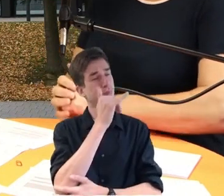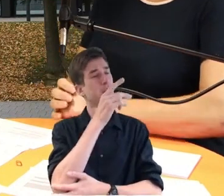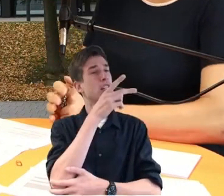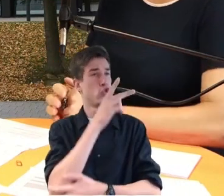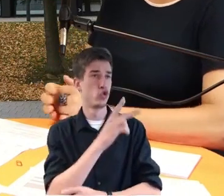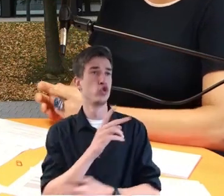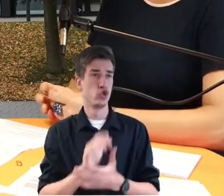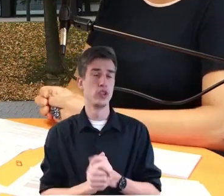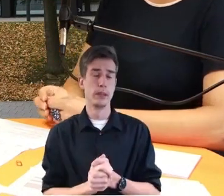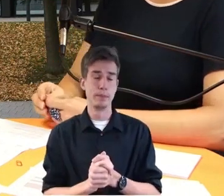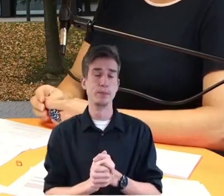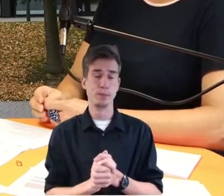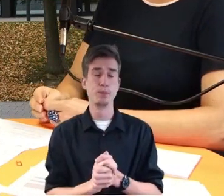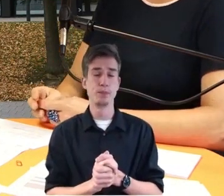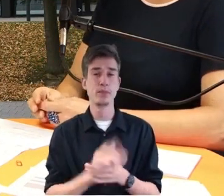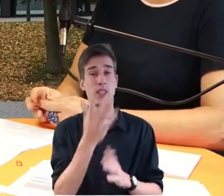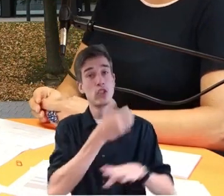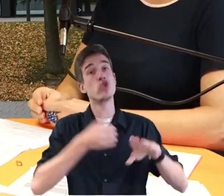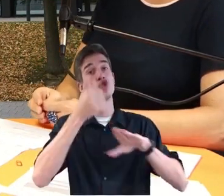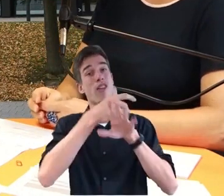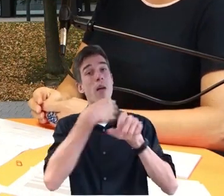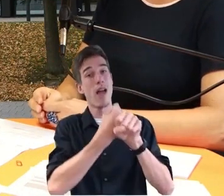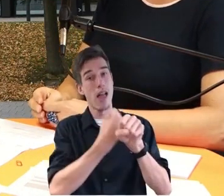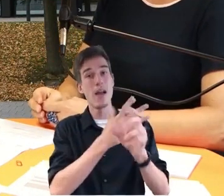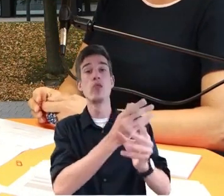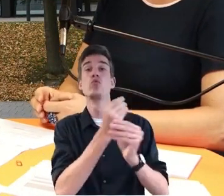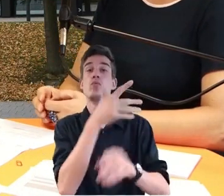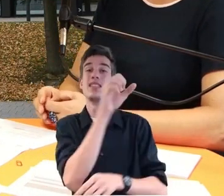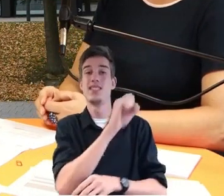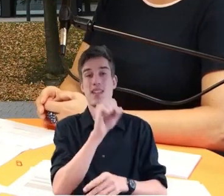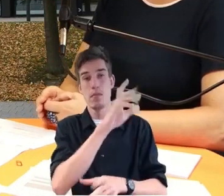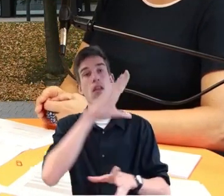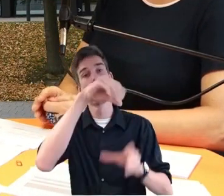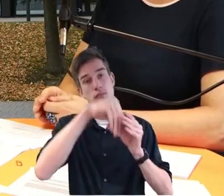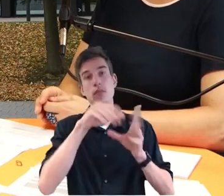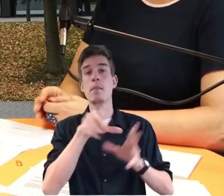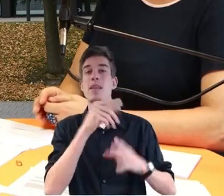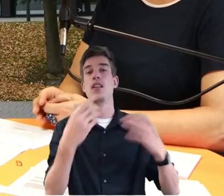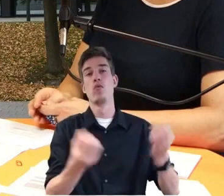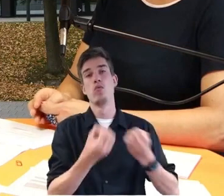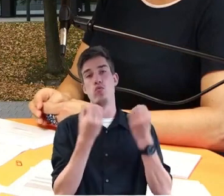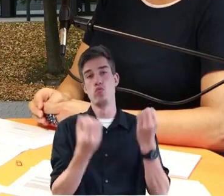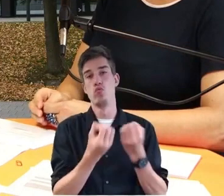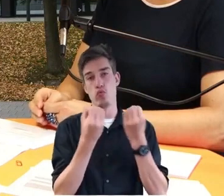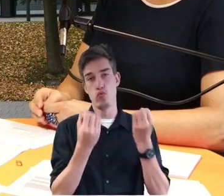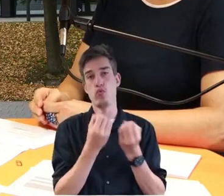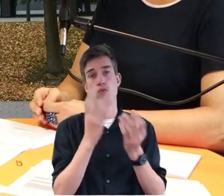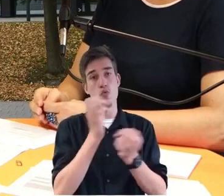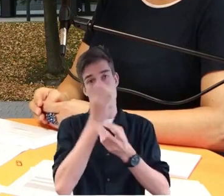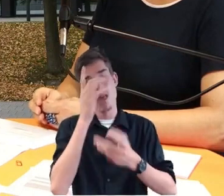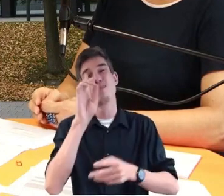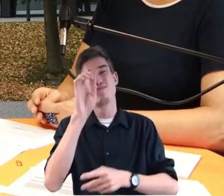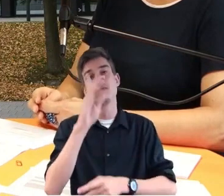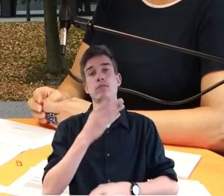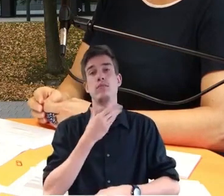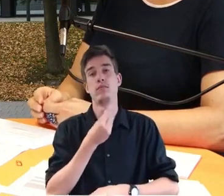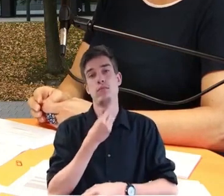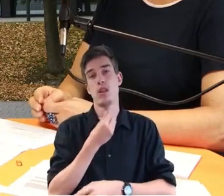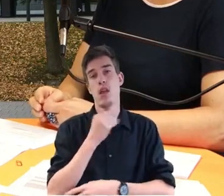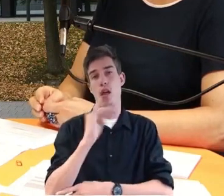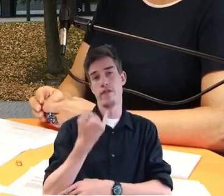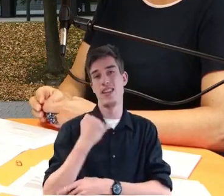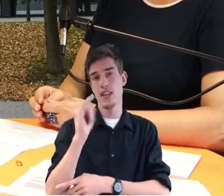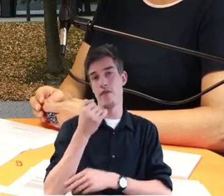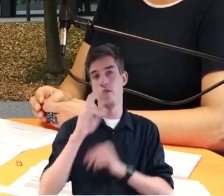bei der stabsarbeit ist fast jedes seminar mit einem übungs anteil verbunden da aber auch wieder bedarfsabhängig ist es